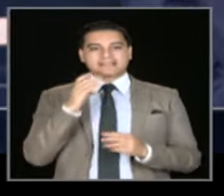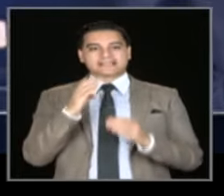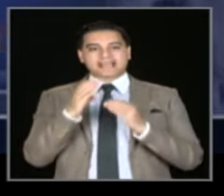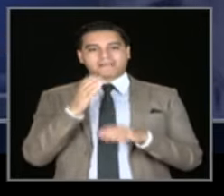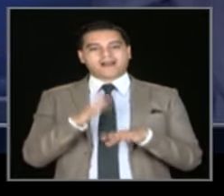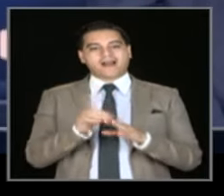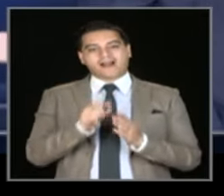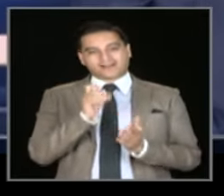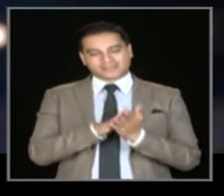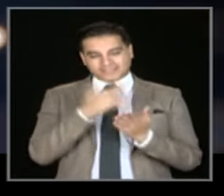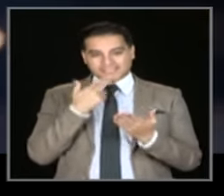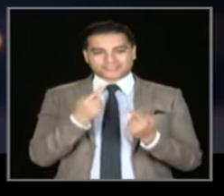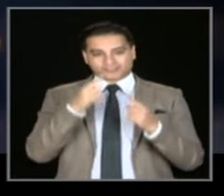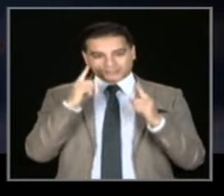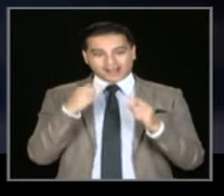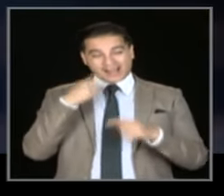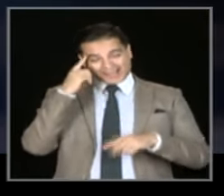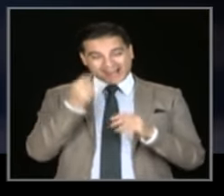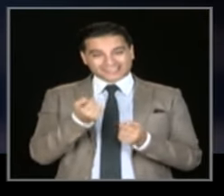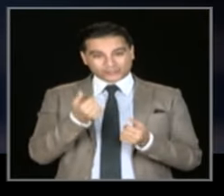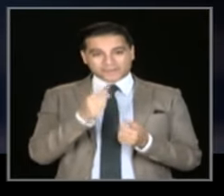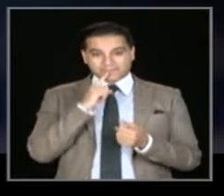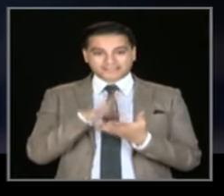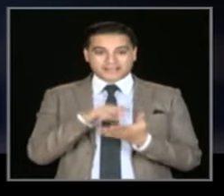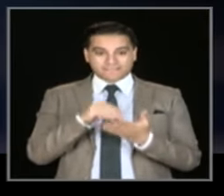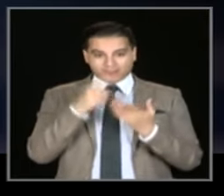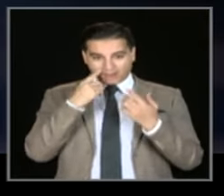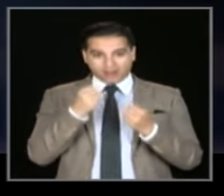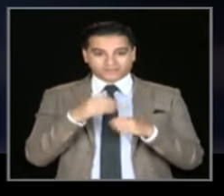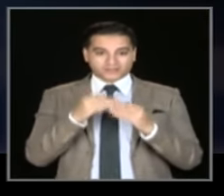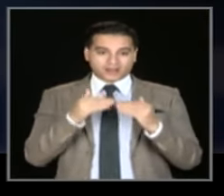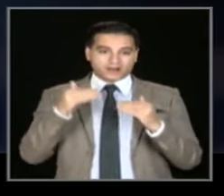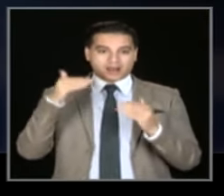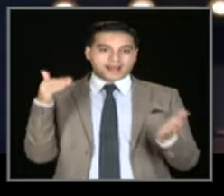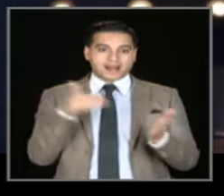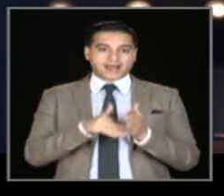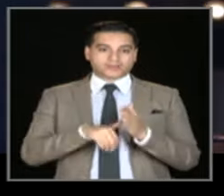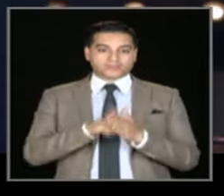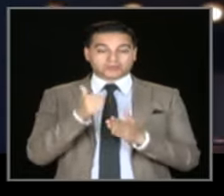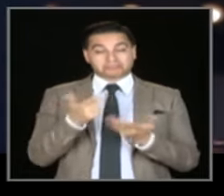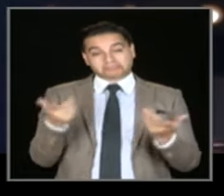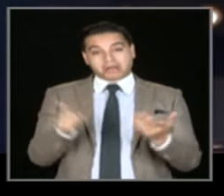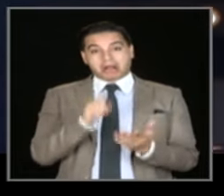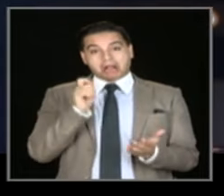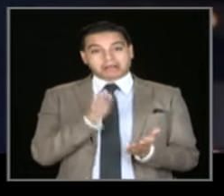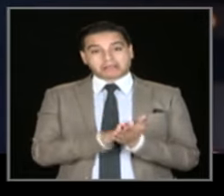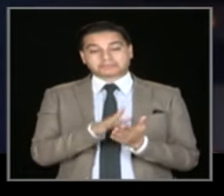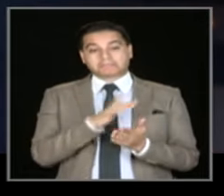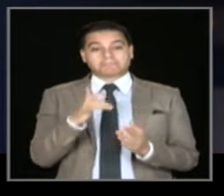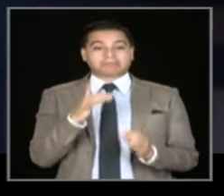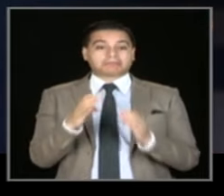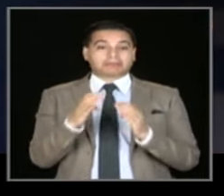الملعب. احنا حاسين بقلق شوية، بس ان شاء الله نفضل محافظين على التقدم ده حتى نهاية المباراة. عجلة الحظ فيها 100 نقطة،